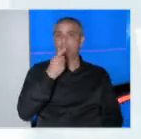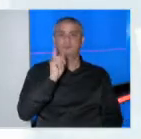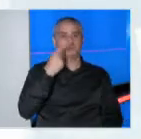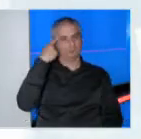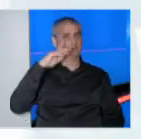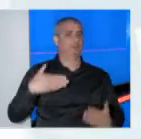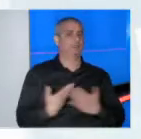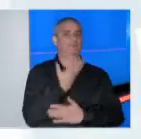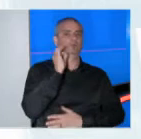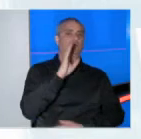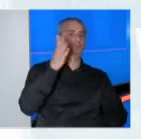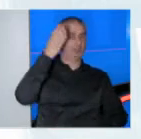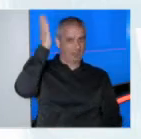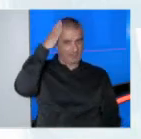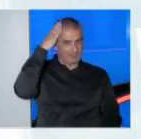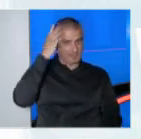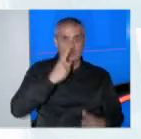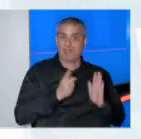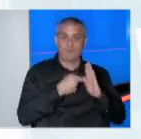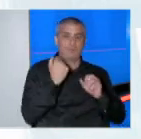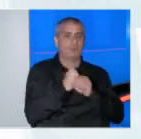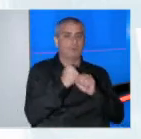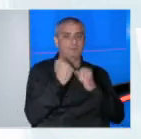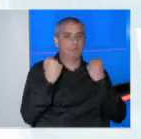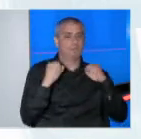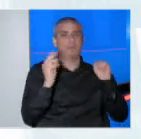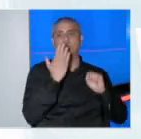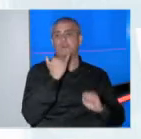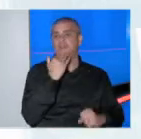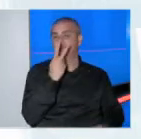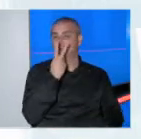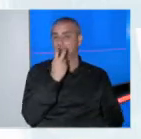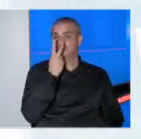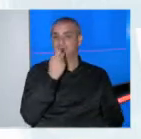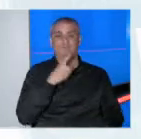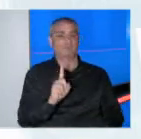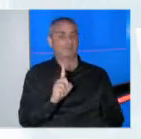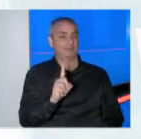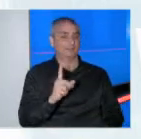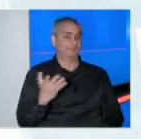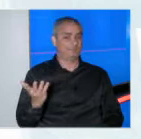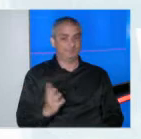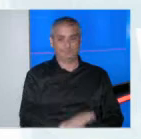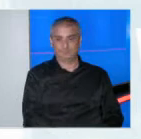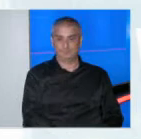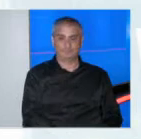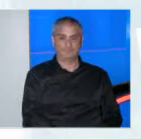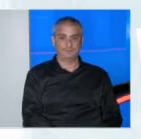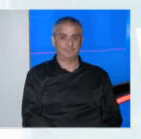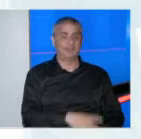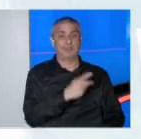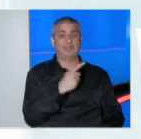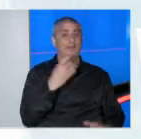אין ספק יש פה סטארט-אפ נוסף של בנט, רק שהפעם הוא עושה את זה בדמוקרטיה הישראלית